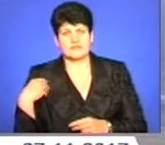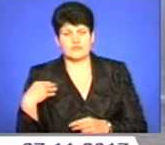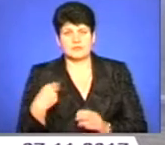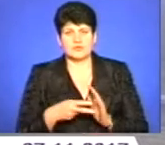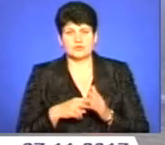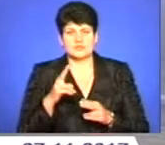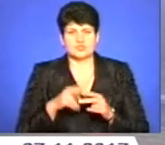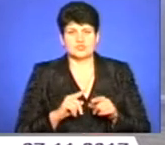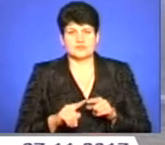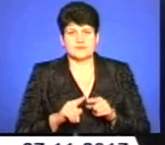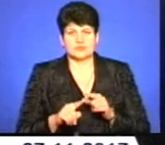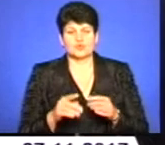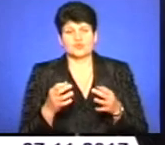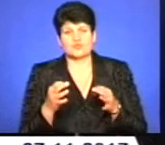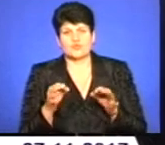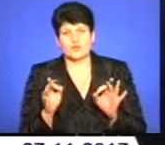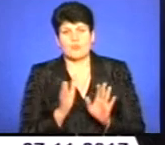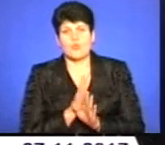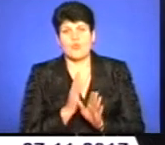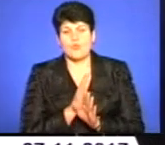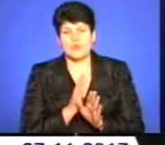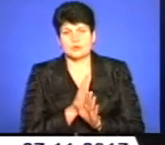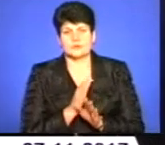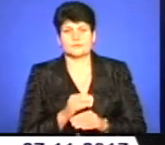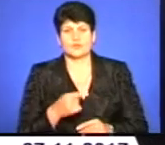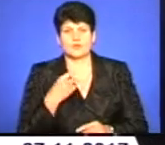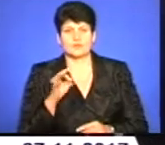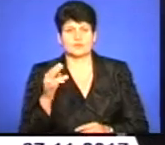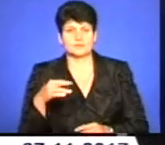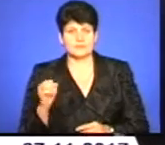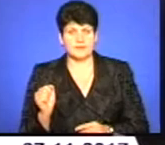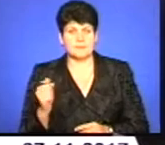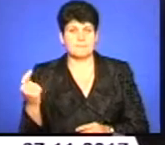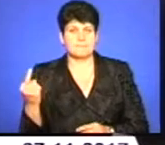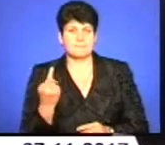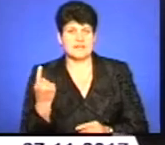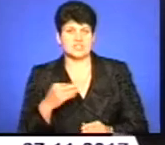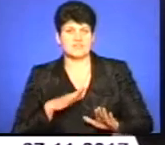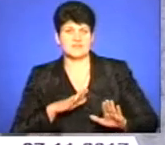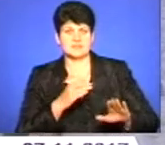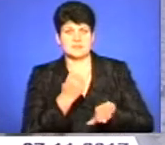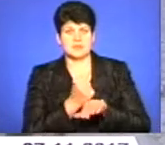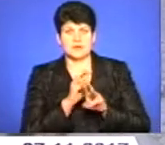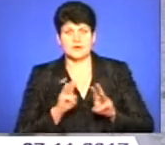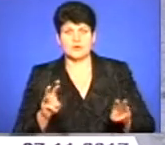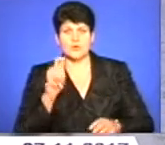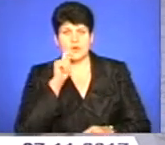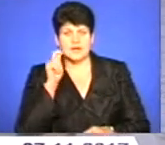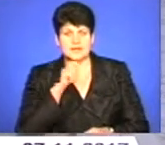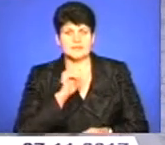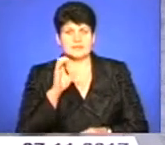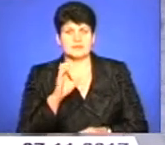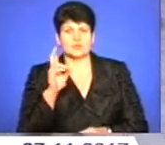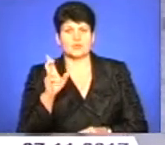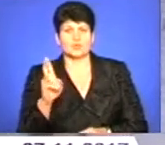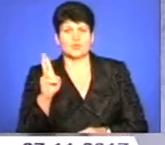якомога швидше, якщо дозволятимуть погодні умови, кажуть в облдержадміністрації. Перший віце-прем'єр України Степан Кубів, який побував на